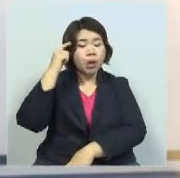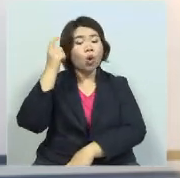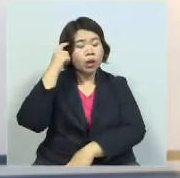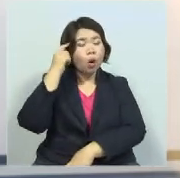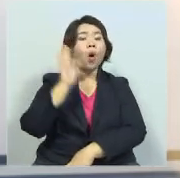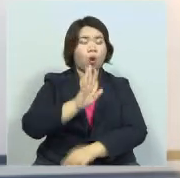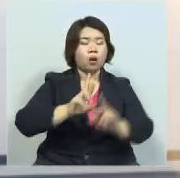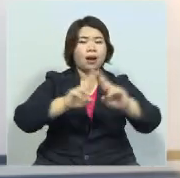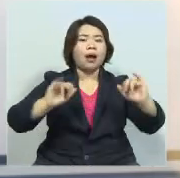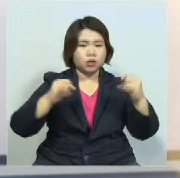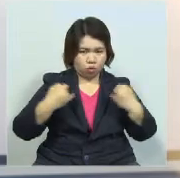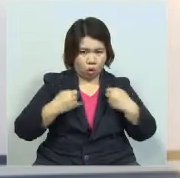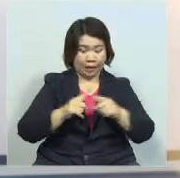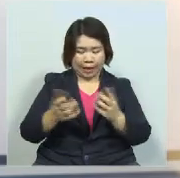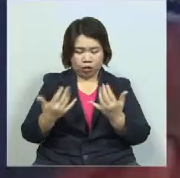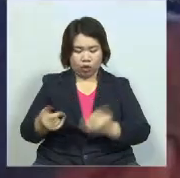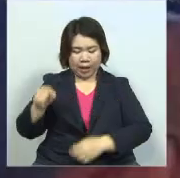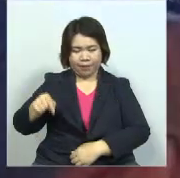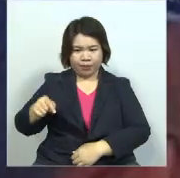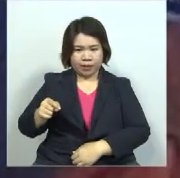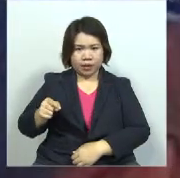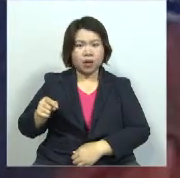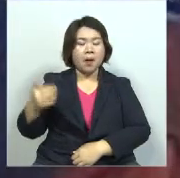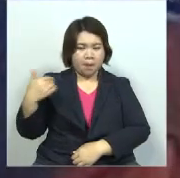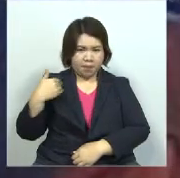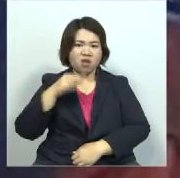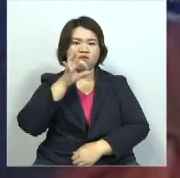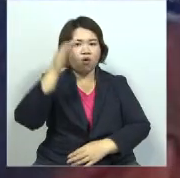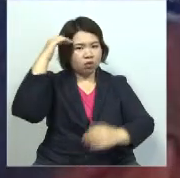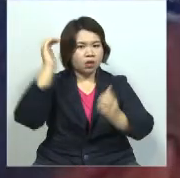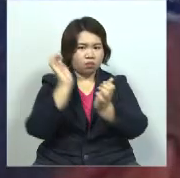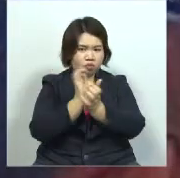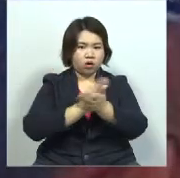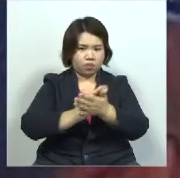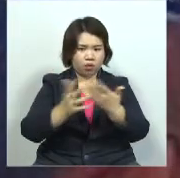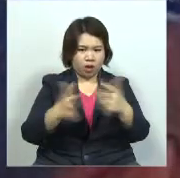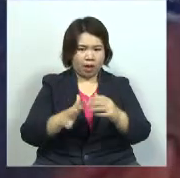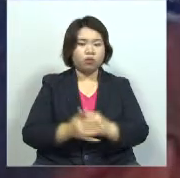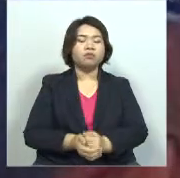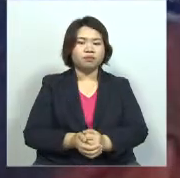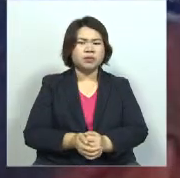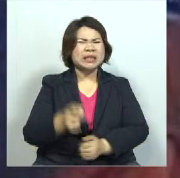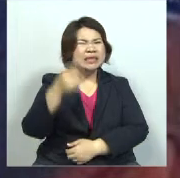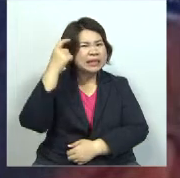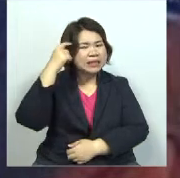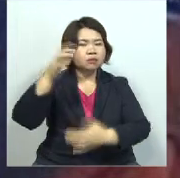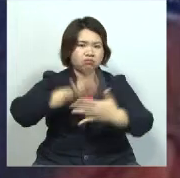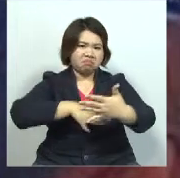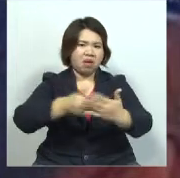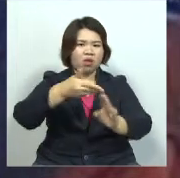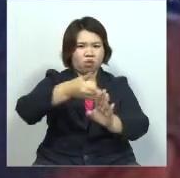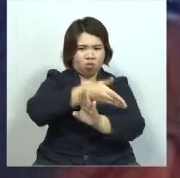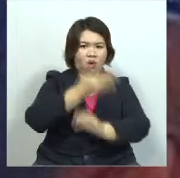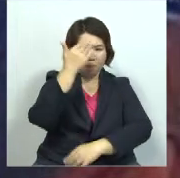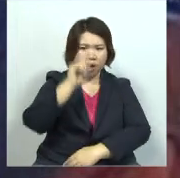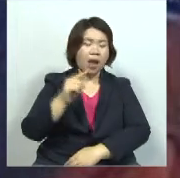ยแล้วตอนนี้ผู้เสียหายมีการแจ้งความไว้ที่สถานีตำรวจนครบาลภาษีเจริญแล้วนะคะนี ่เหมือนกับว่าวางแผนมาเป็นอย่างดีด้วยนะเพราะว่า